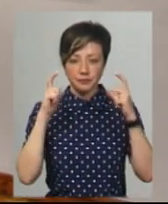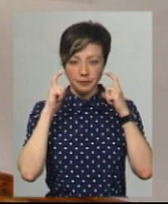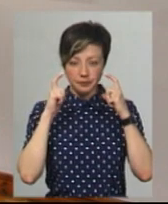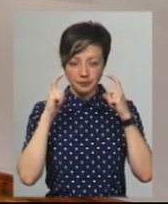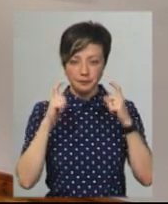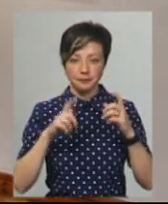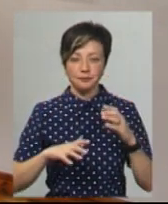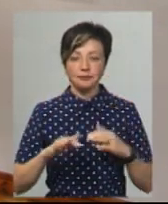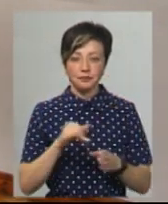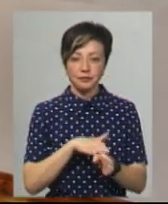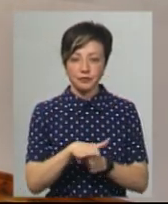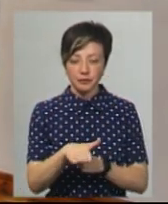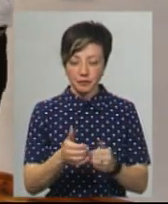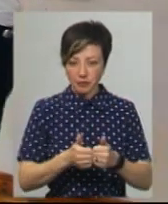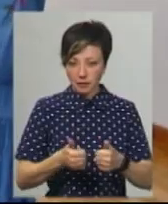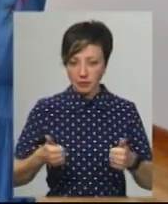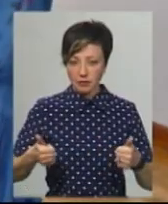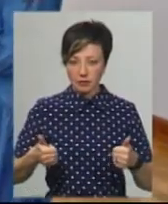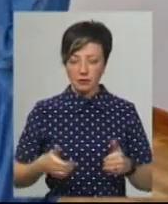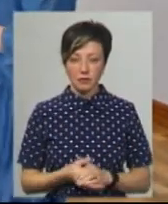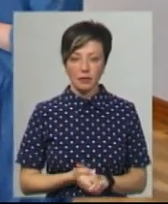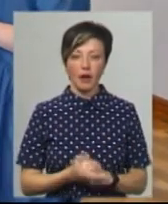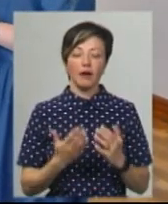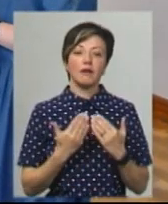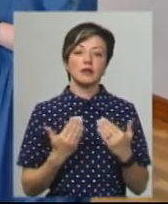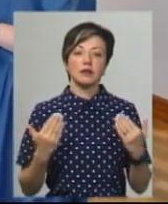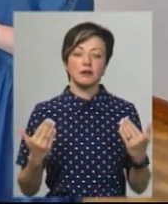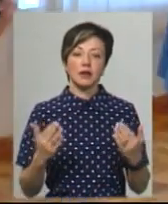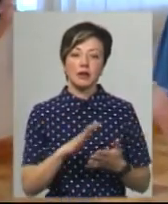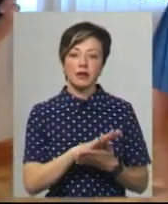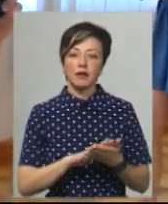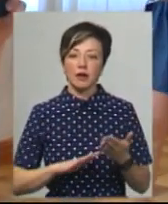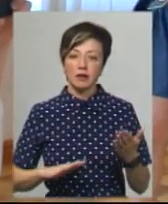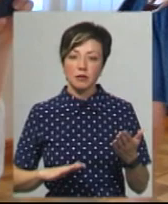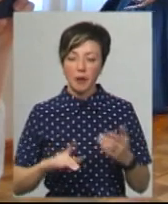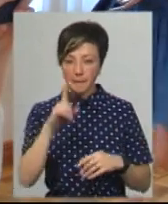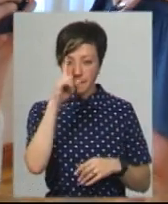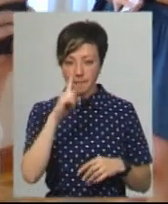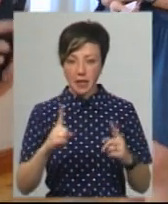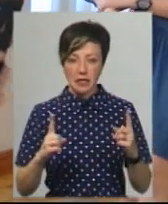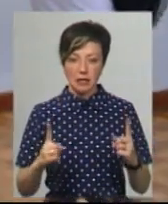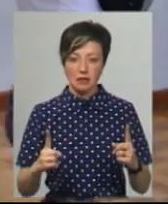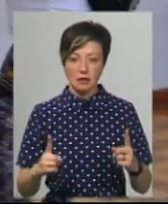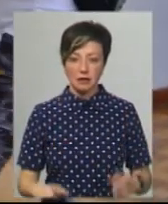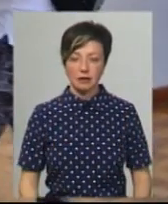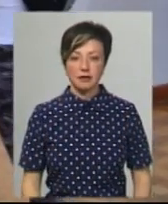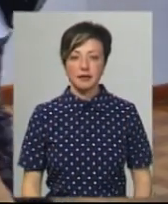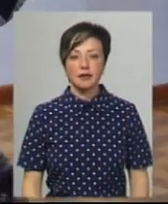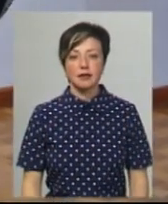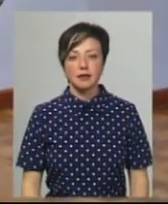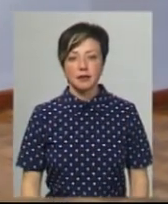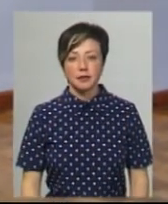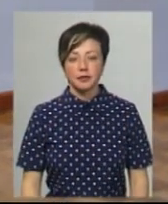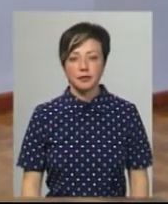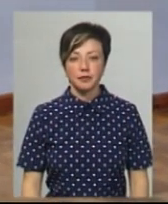масці та дотримуватись соціальної дистанції. Виставка Володимира Карвасарного триватиме впродовж місяця. Світлана Поробок, Юрій Чорний. Новини на